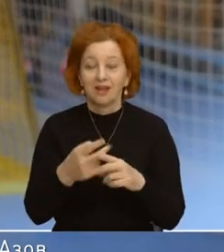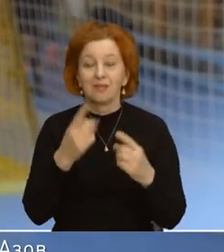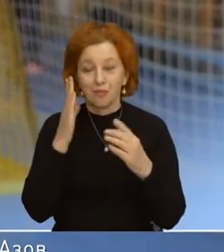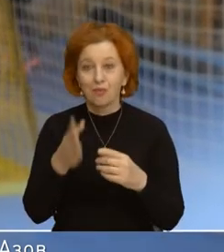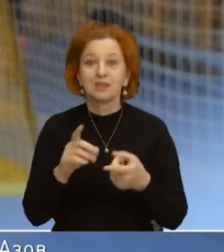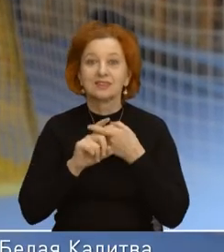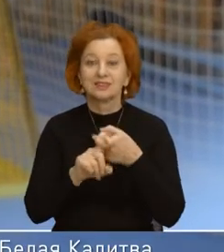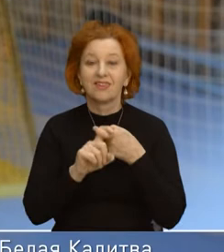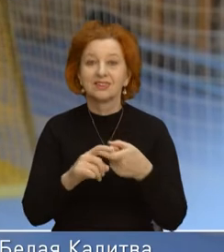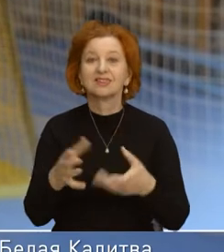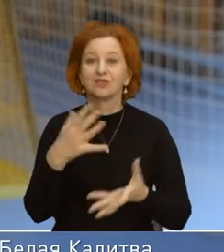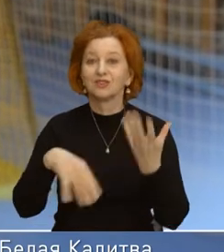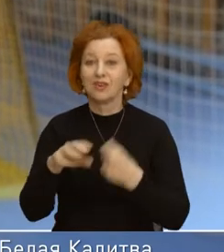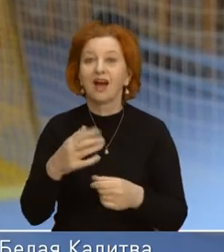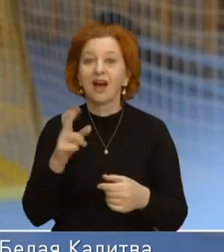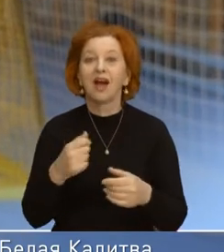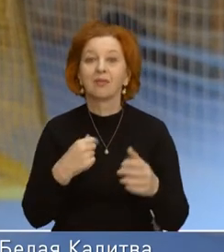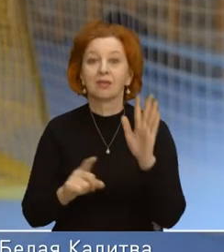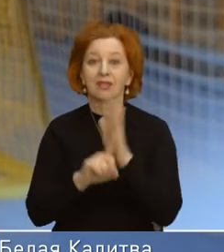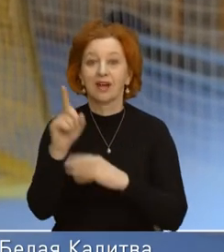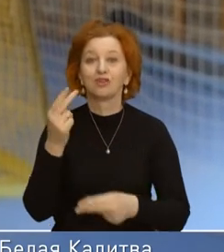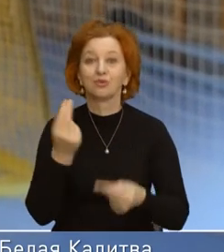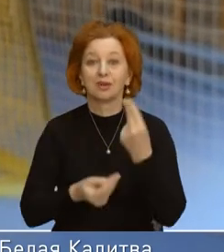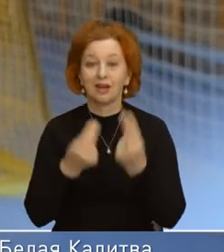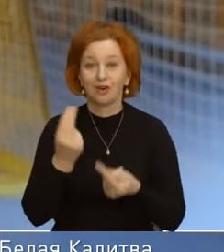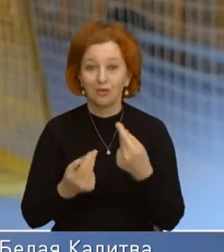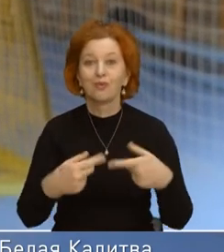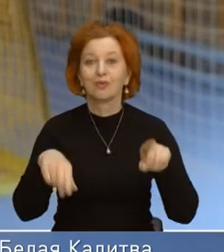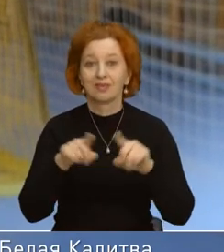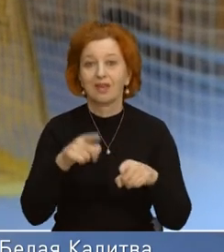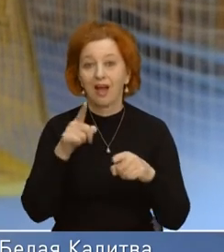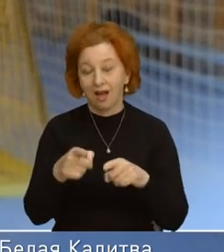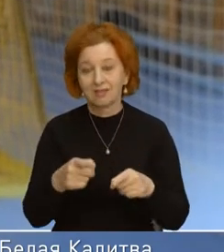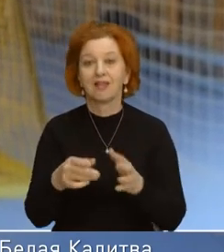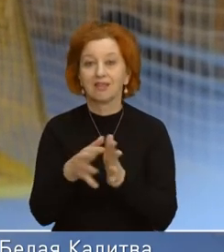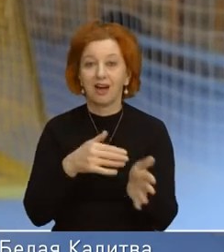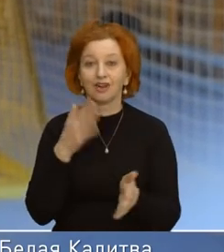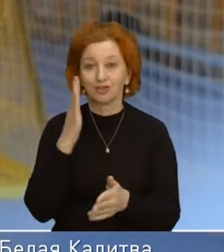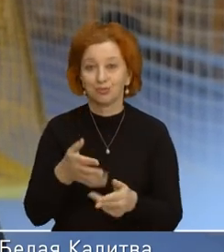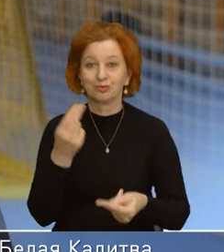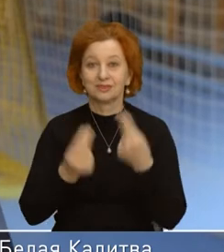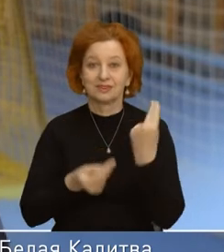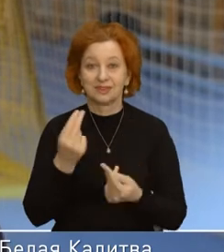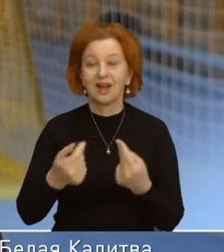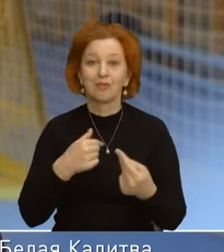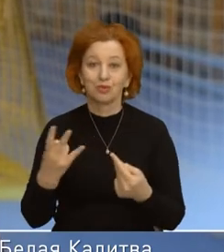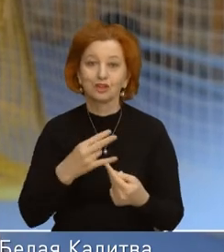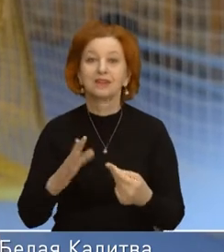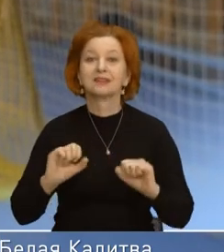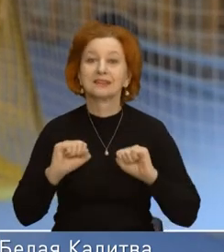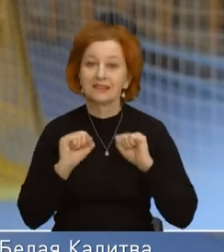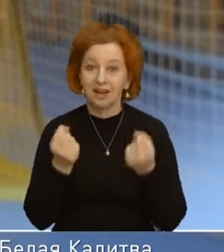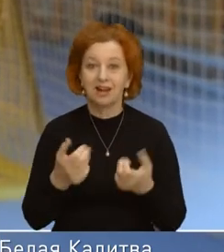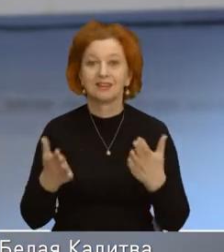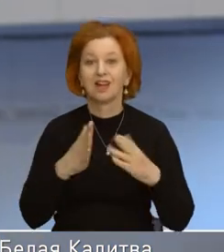будет зависеть от нас, как мы начнем игру, так она и сложится. Нам нужно диктовать именно